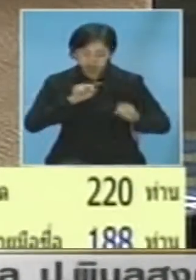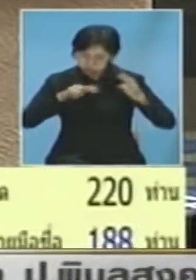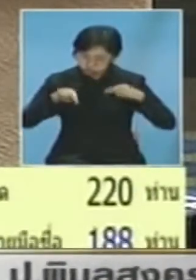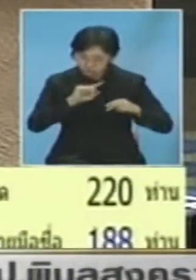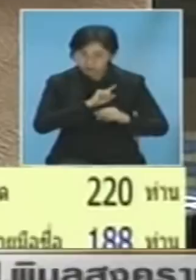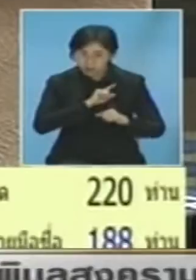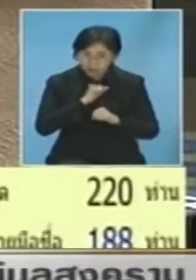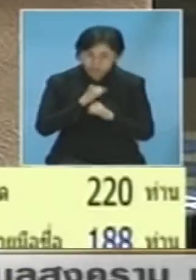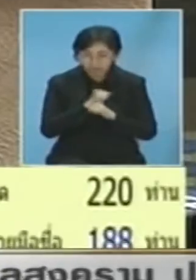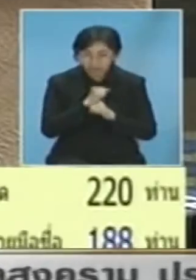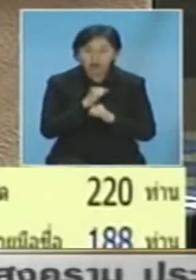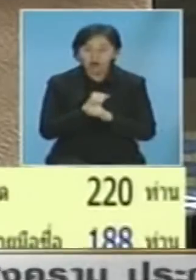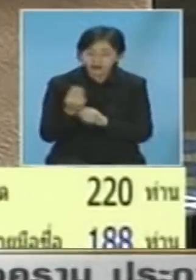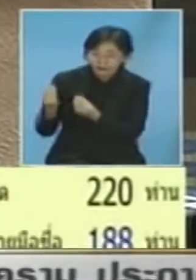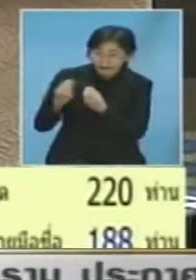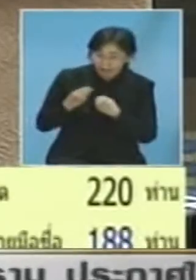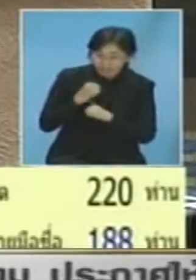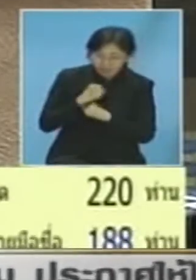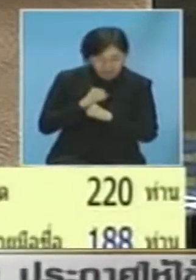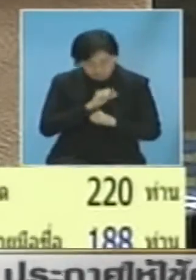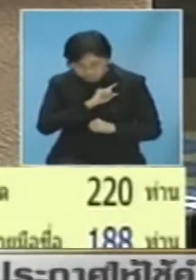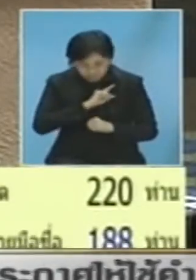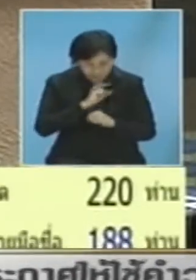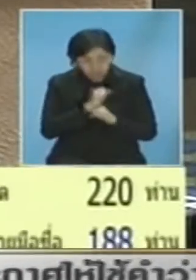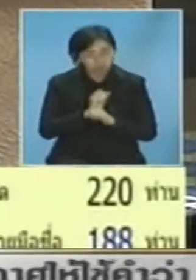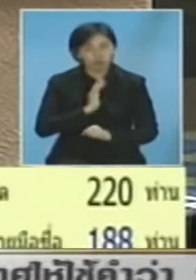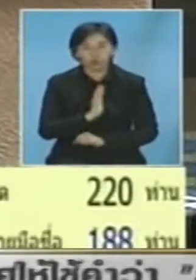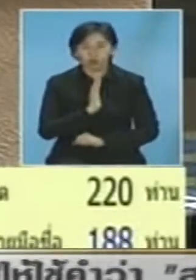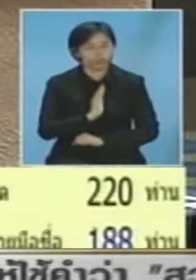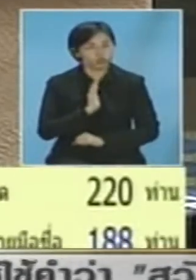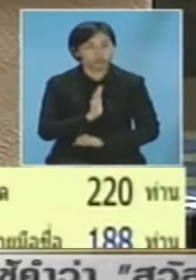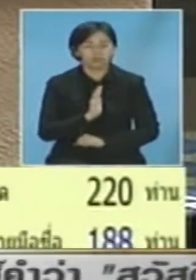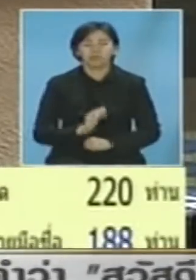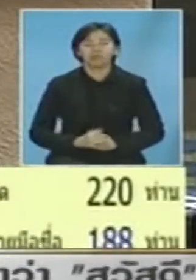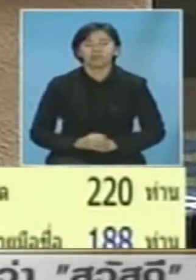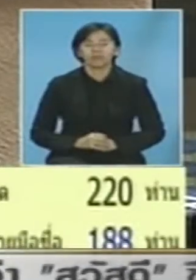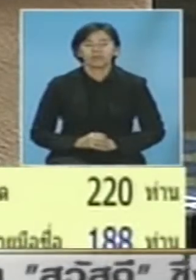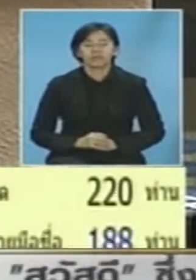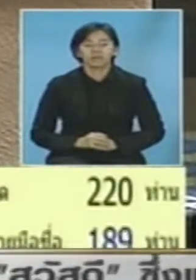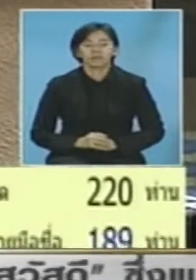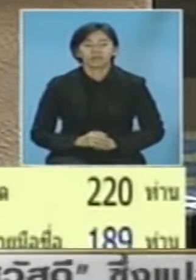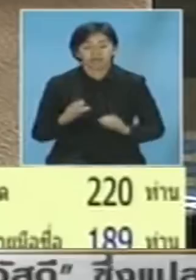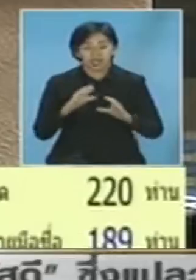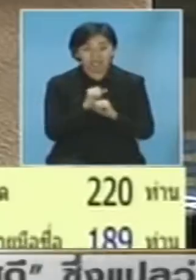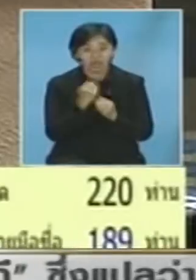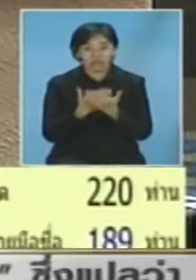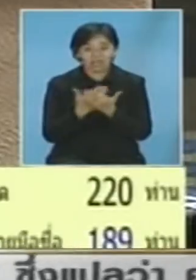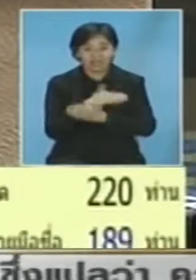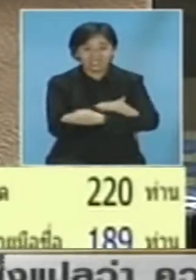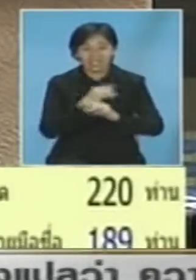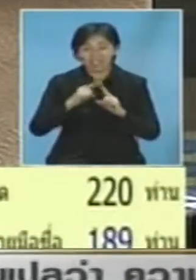ำนาจหน้าที่ที่ได้รับมอบหมายทุกประการโดยในการปิดบัญชีครั้งที่หนึ่